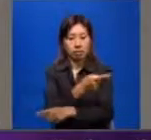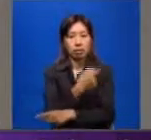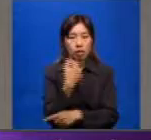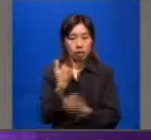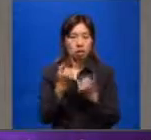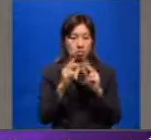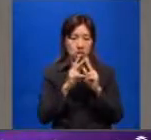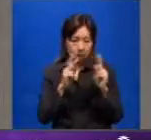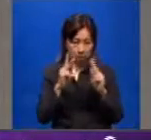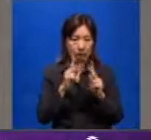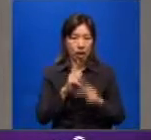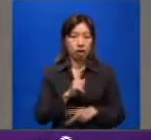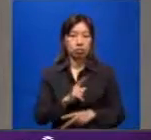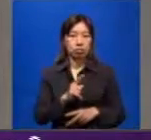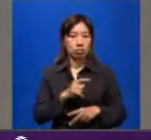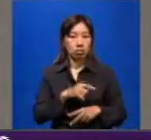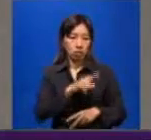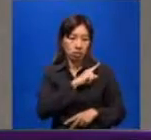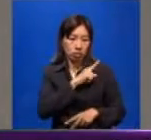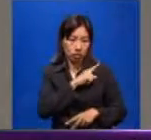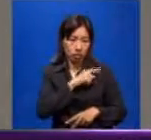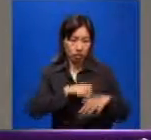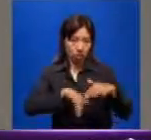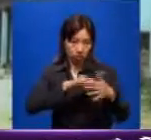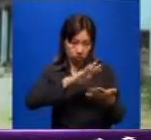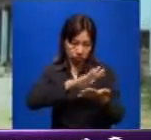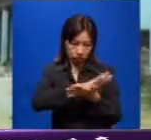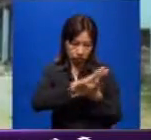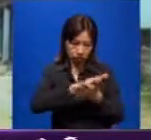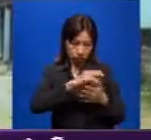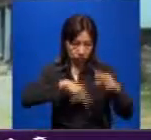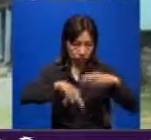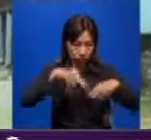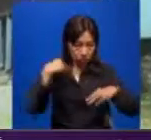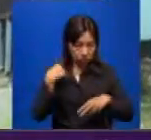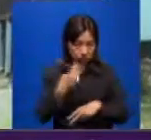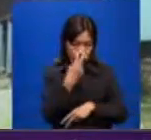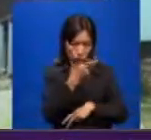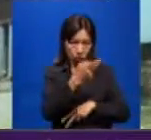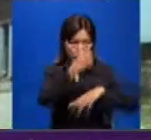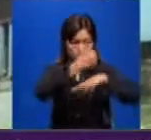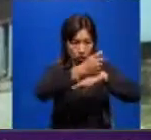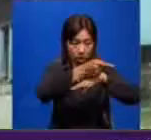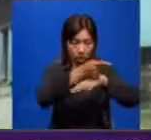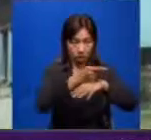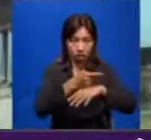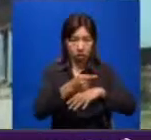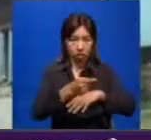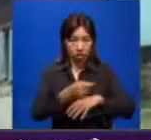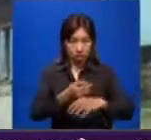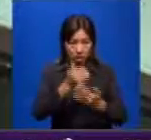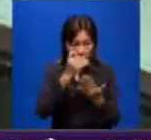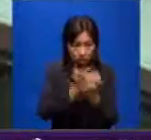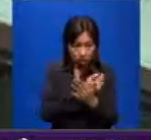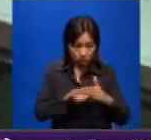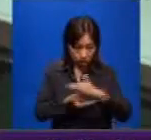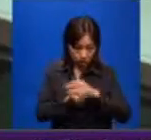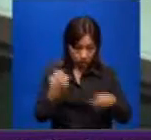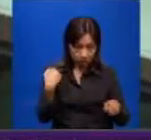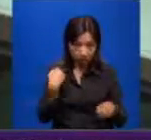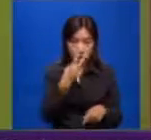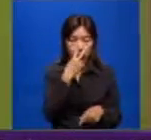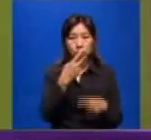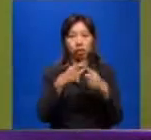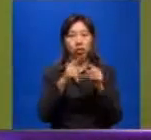สมุทรสาครว่าผู้อำนวยการคนดังกล่าวมีพฤติการเกี่ยวข้องกับการทำทุจริตหรือไม่แต่ในเบื้องต้นจะถูกสอบเอาผิดทาง